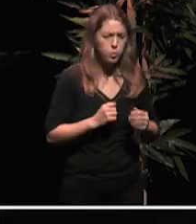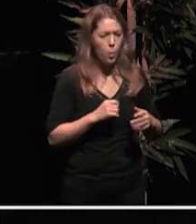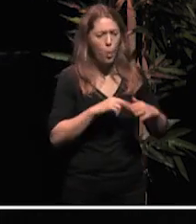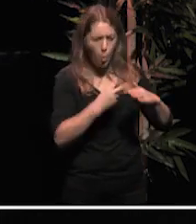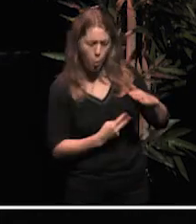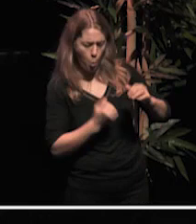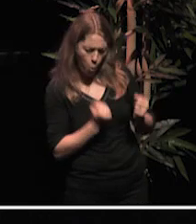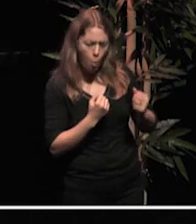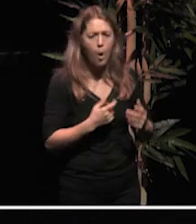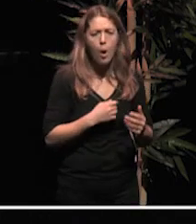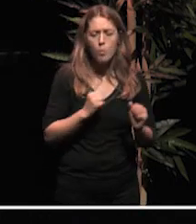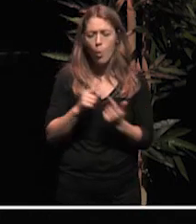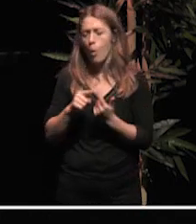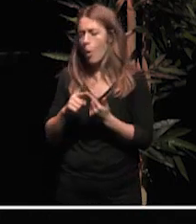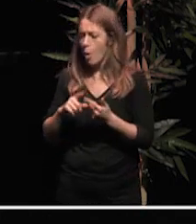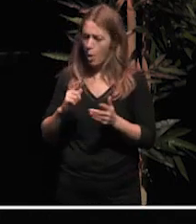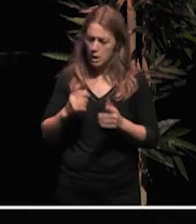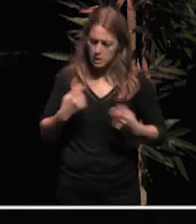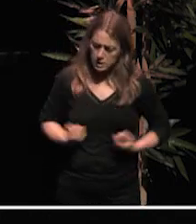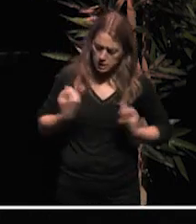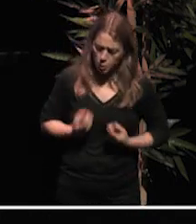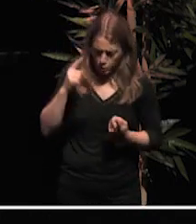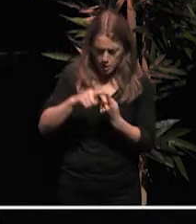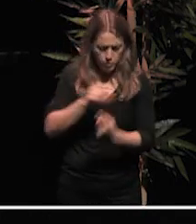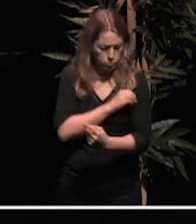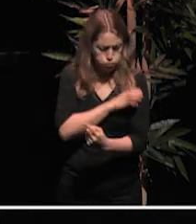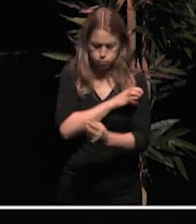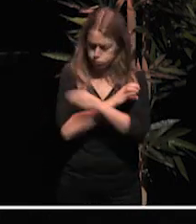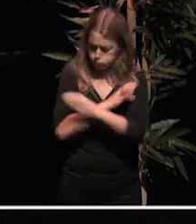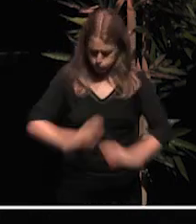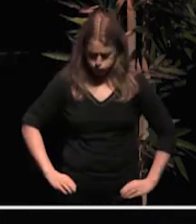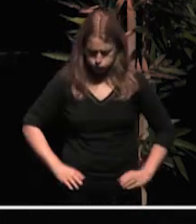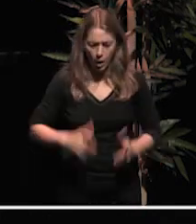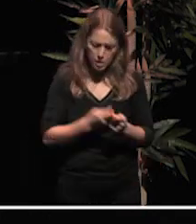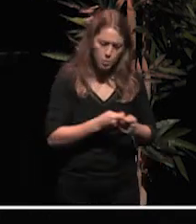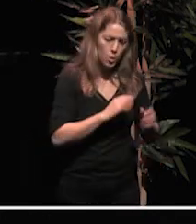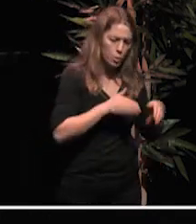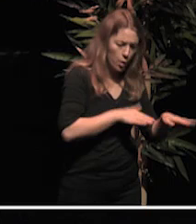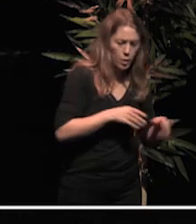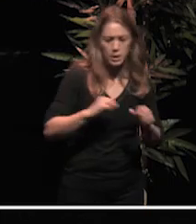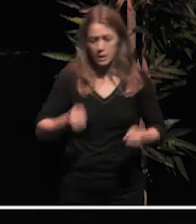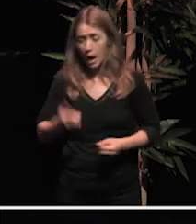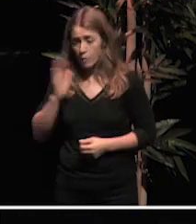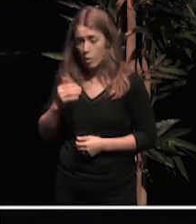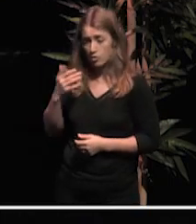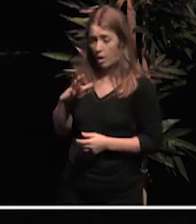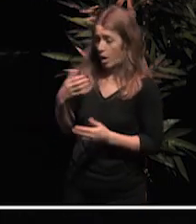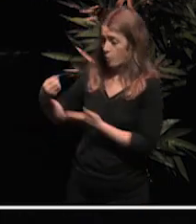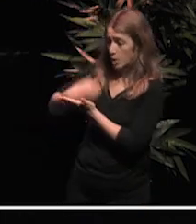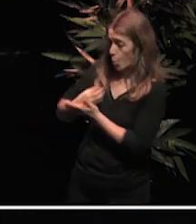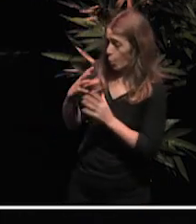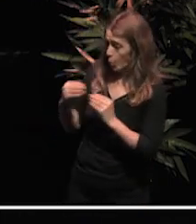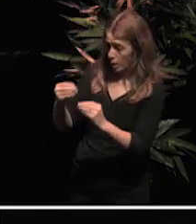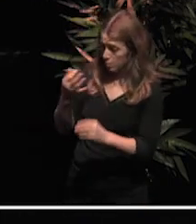comment faire de l'exercice pour développer sa musculation adaptée au surf ou au ski. Je dis on savait, mais maintenant, avec